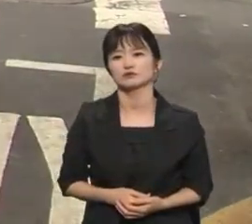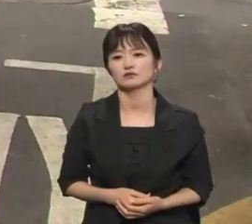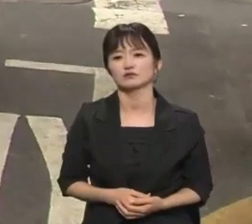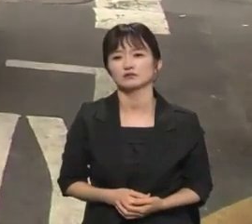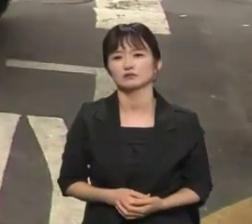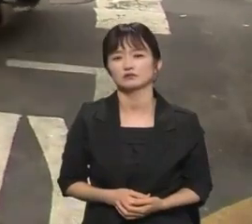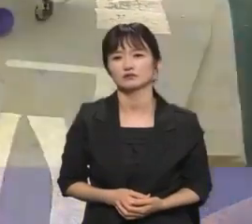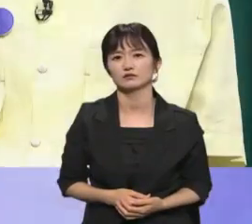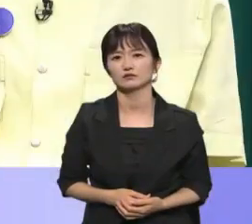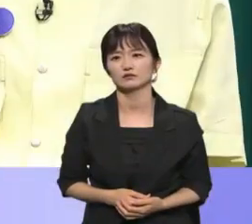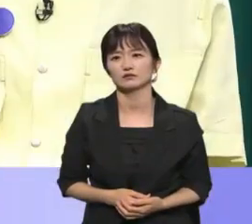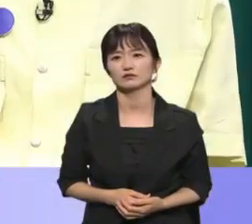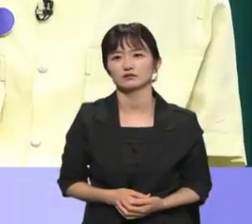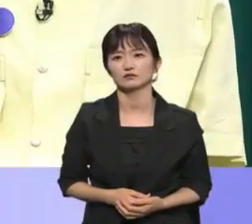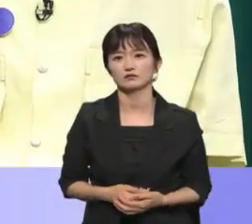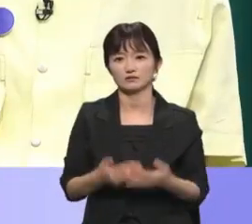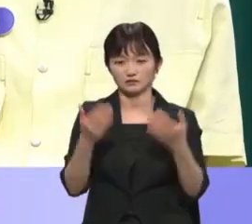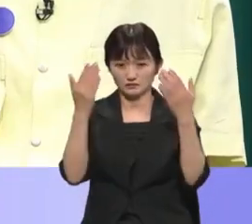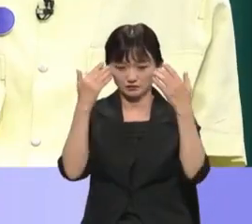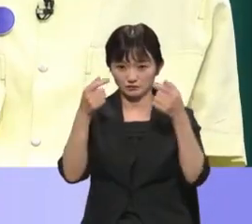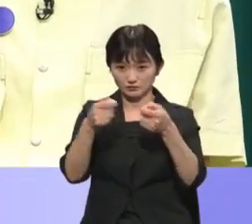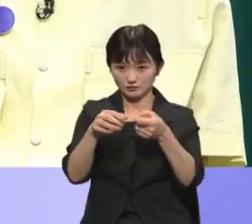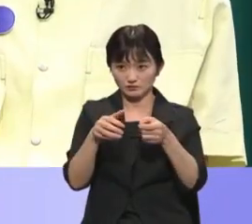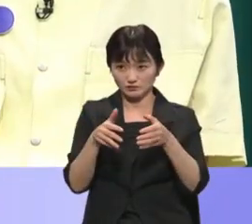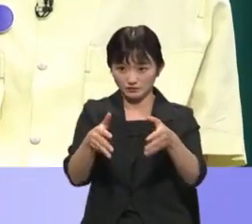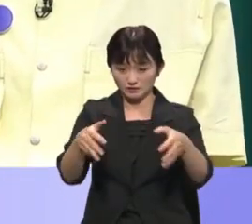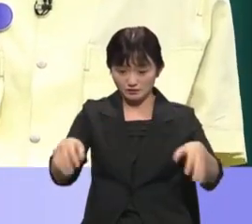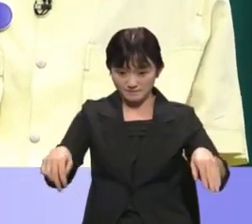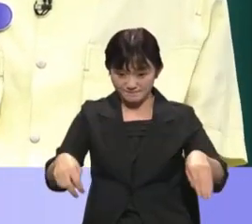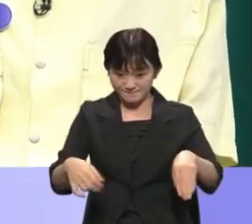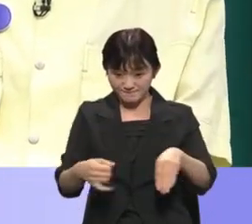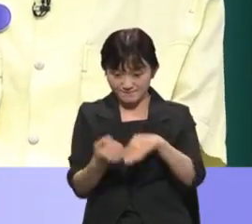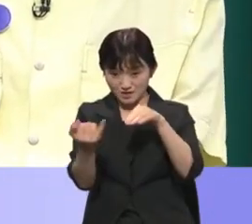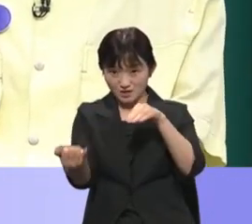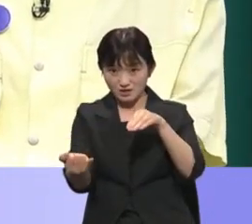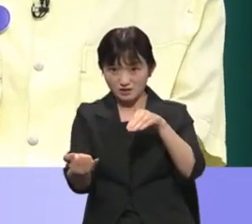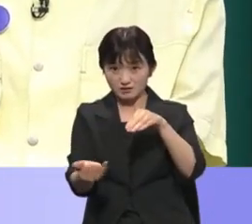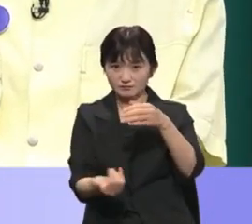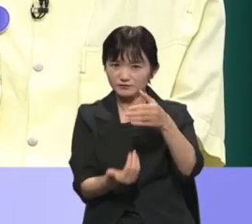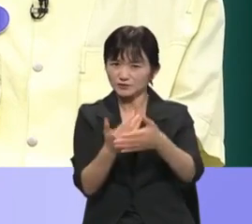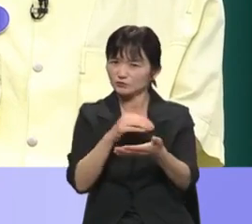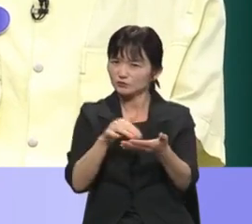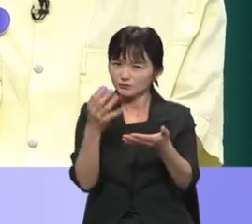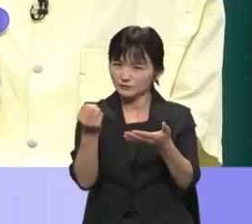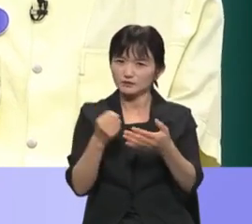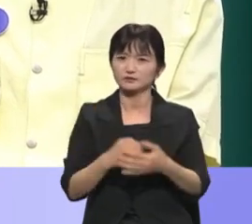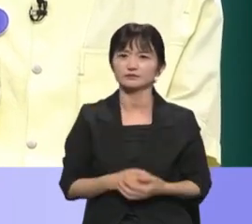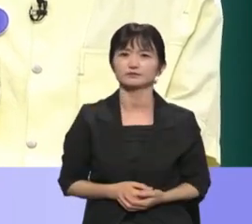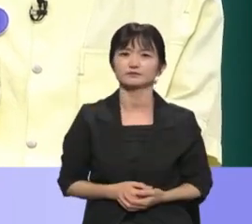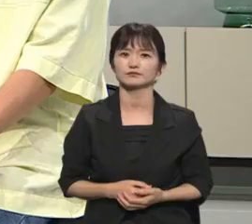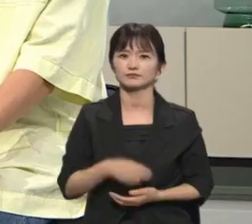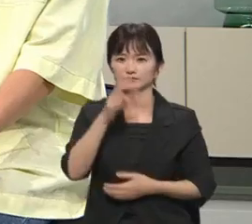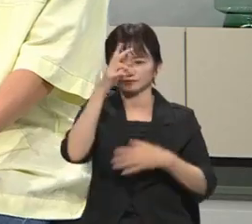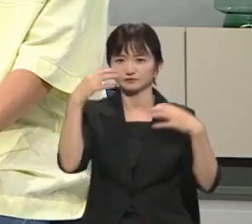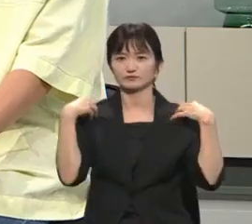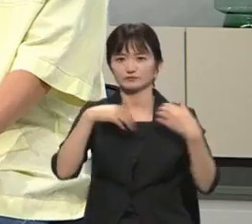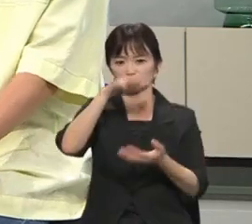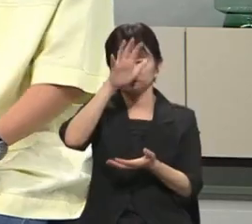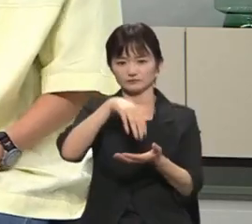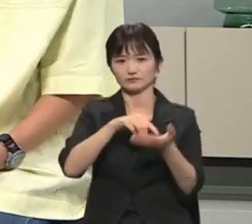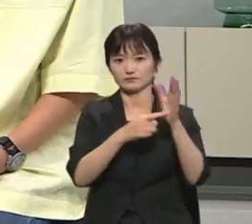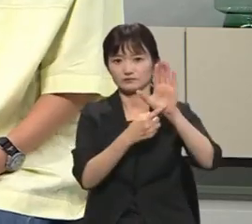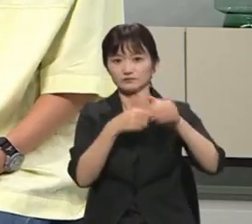아까도 얘기했지만 여전히이 스쿨존 사고가 통계적으로 많은 편이죠 스쿨존 그 사고 경찰청 통계를